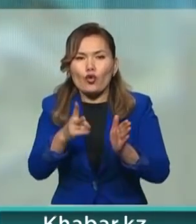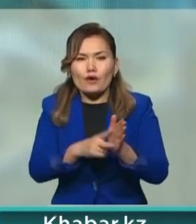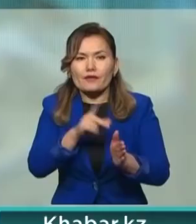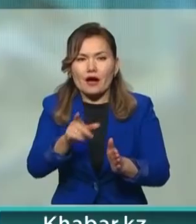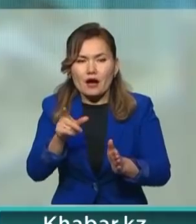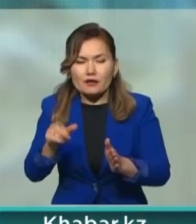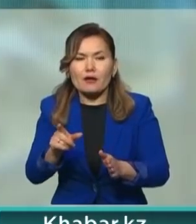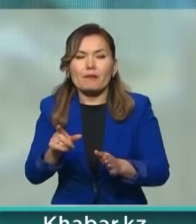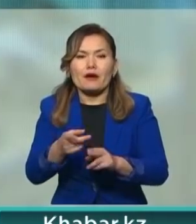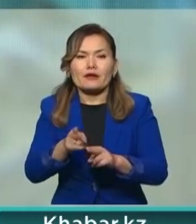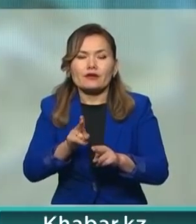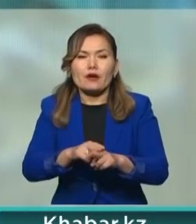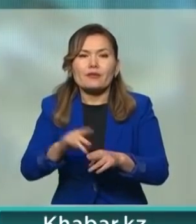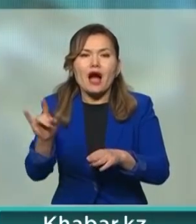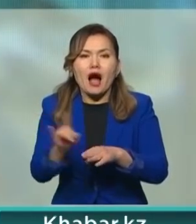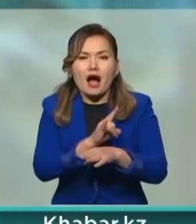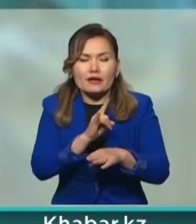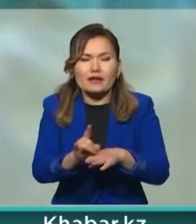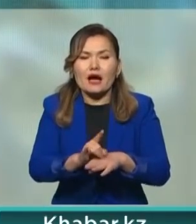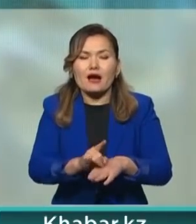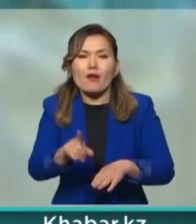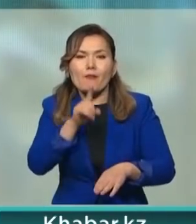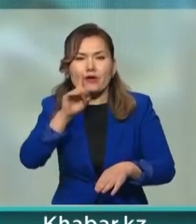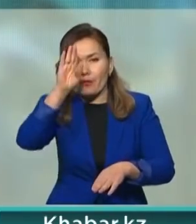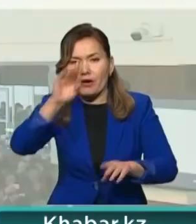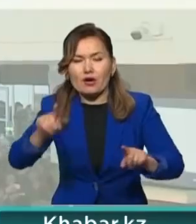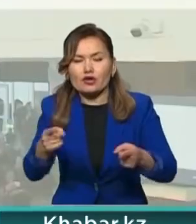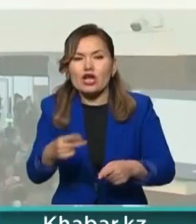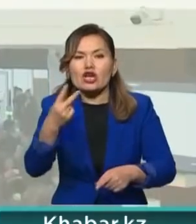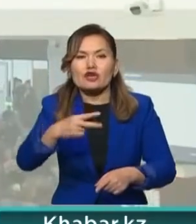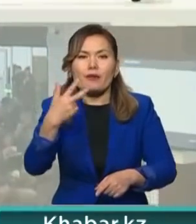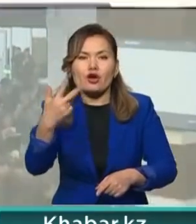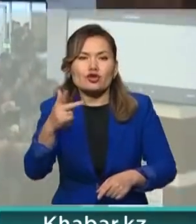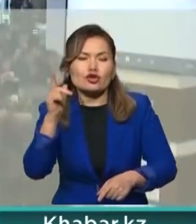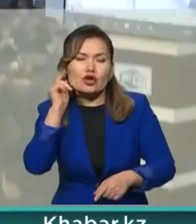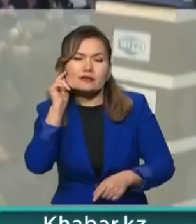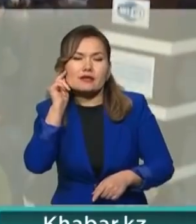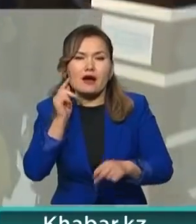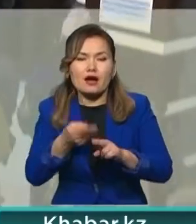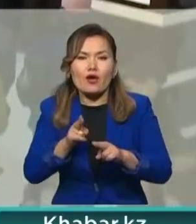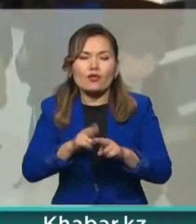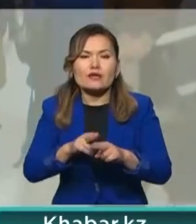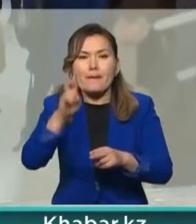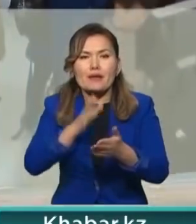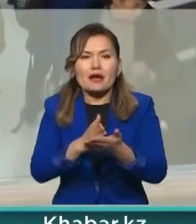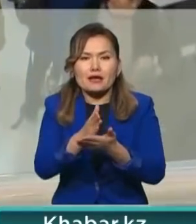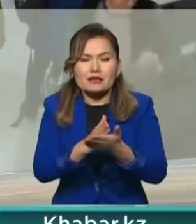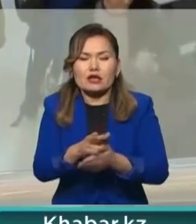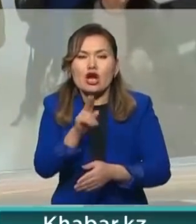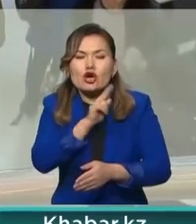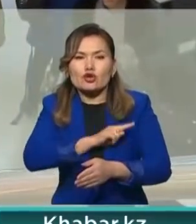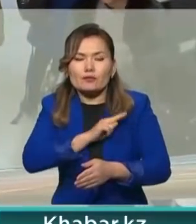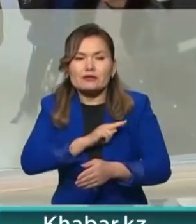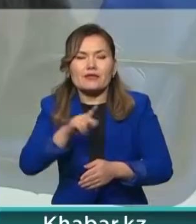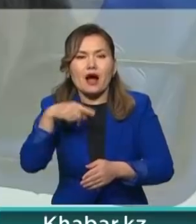адамды алдаған алаяқ қолға түсті. 23 жастағы күдікті мемлекеттік қызметте жұмыс істейтінін айтып, көп балалы және